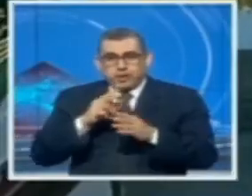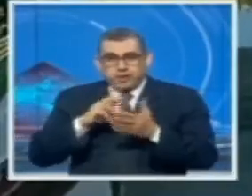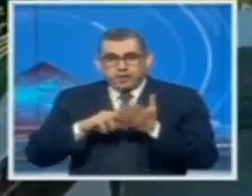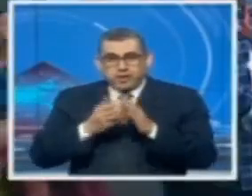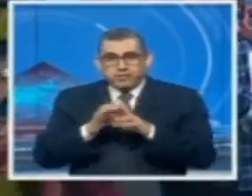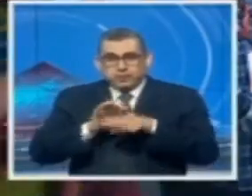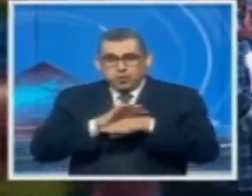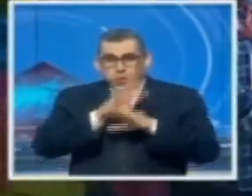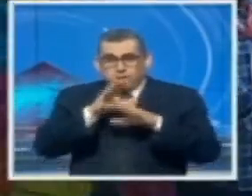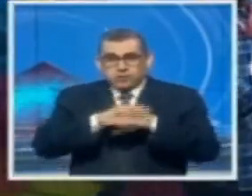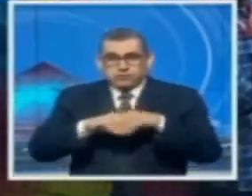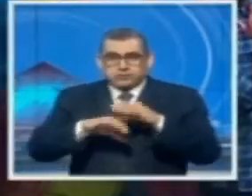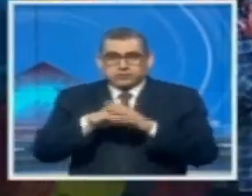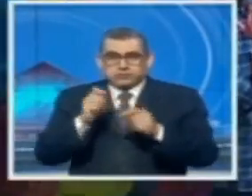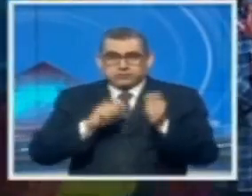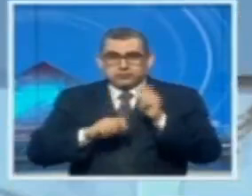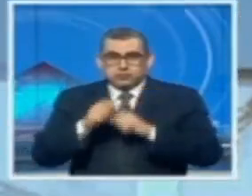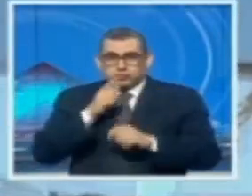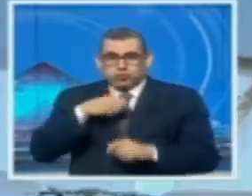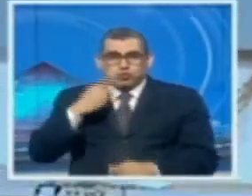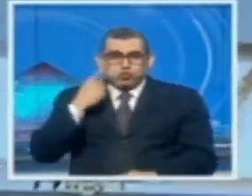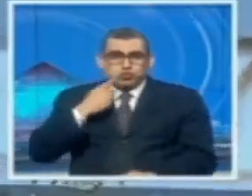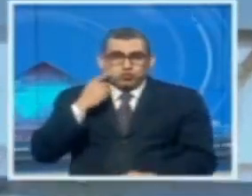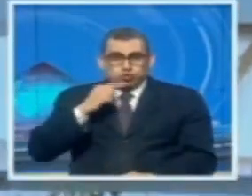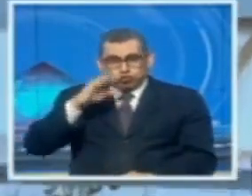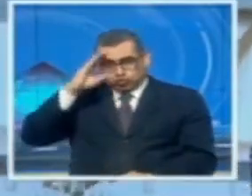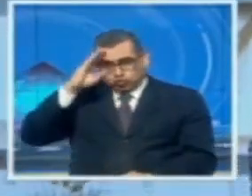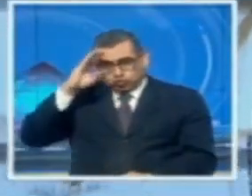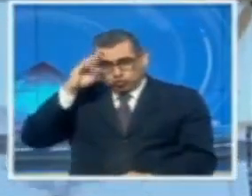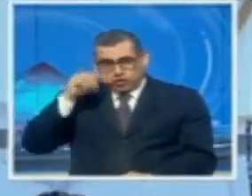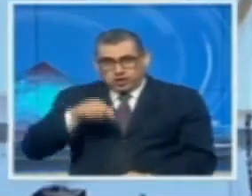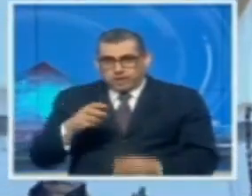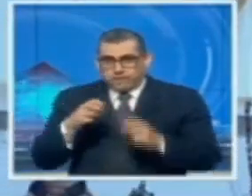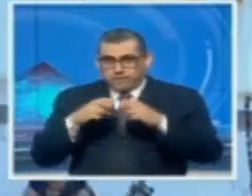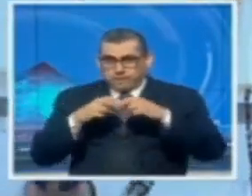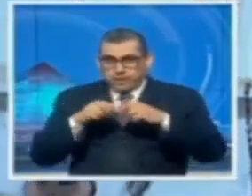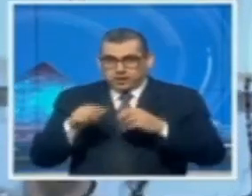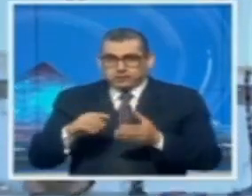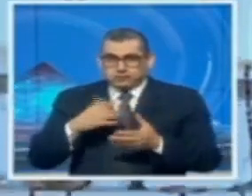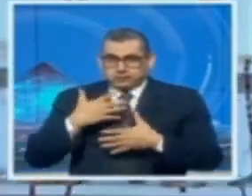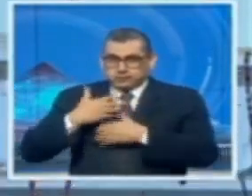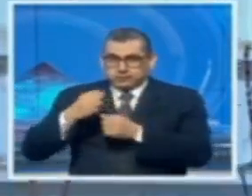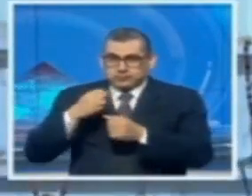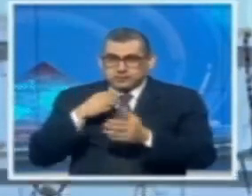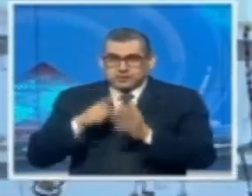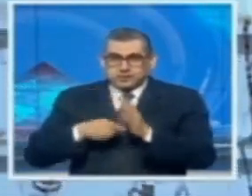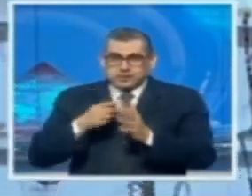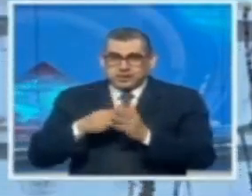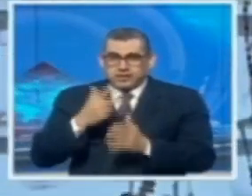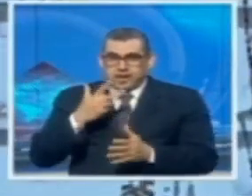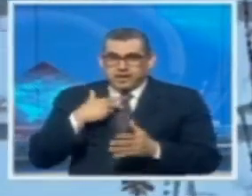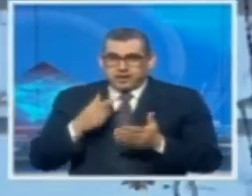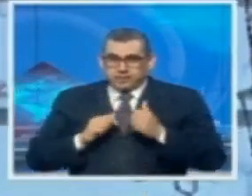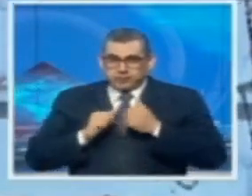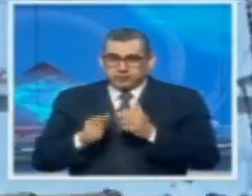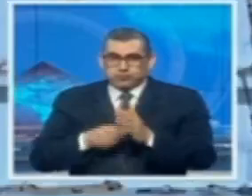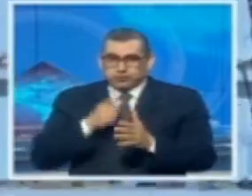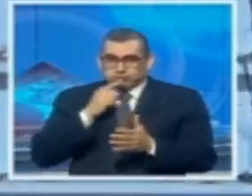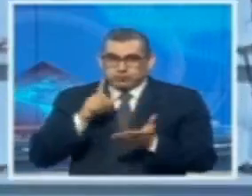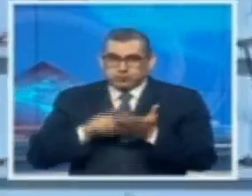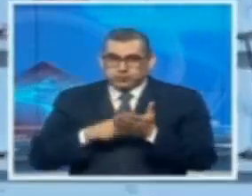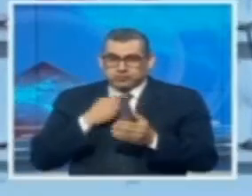يدوية. جمهورية السودان بحب أشكر تراثنا، دي السنة الثالثة مشاركة، وإحنا سعيدين جدا